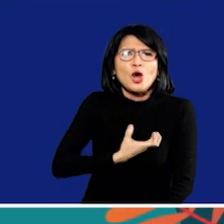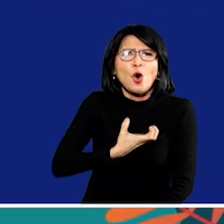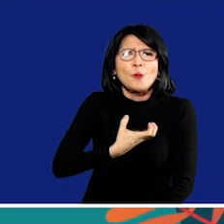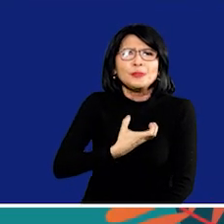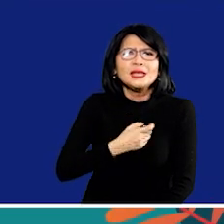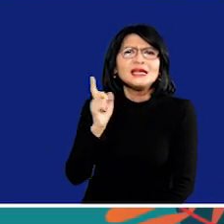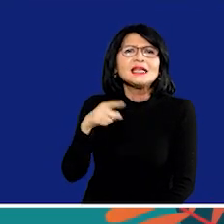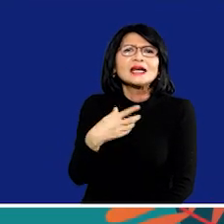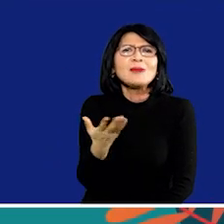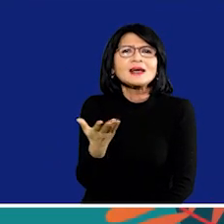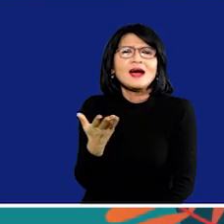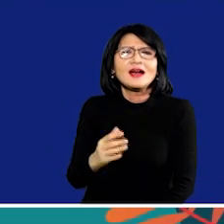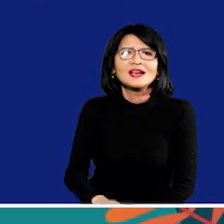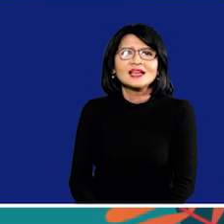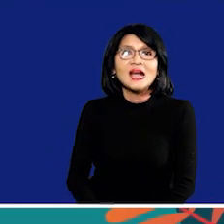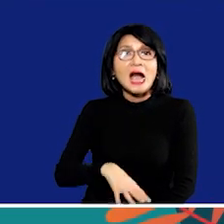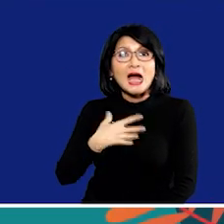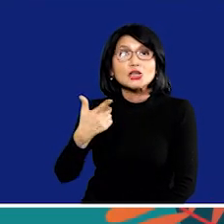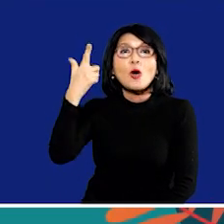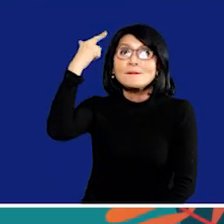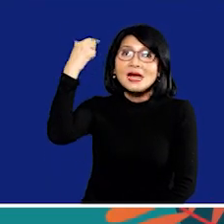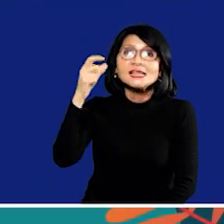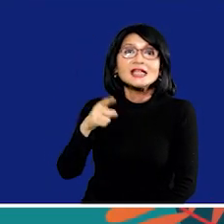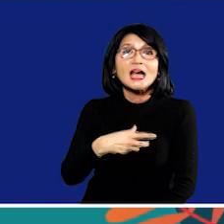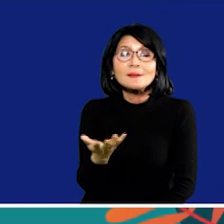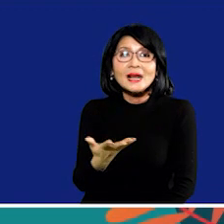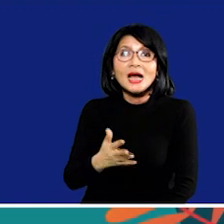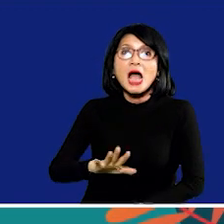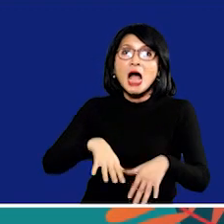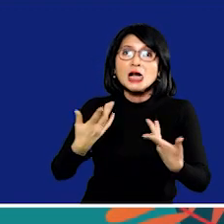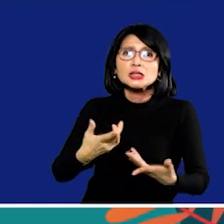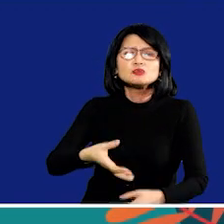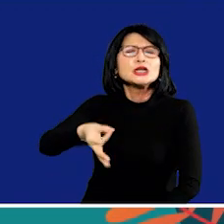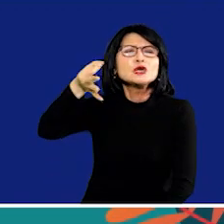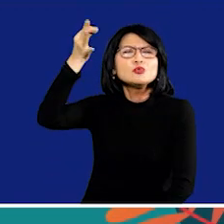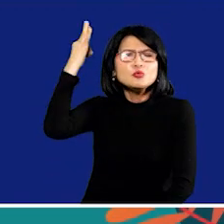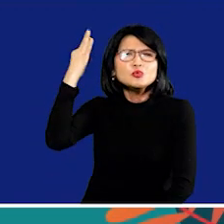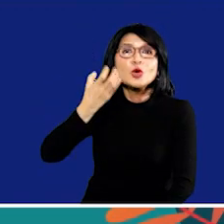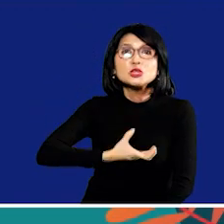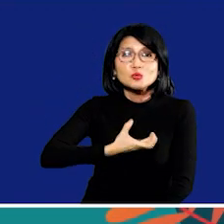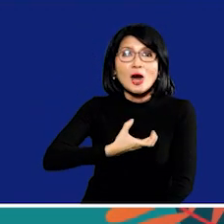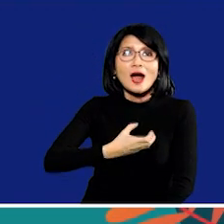penulis cerita itu dapat dari mana? Atau belajar dari mana? Atau emang dari dulu suka bikin cerita?